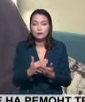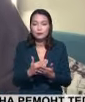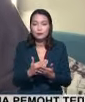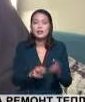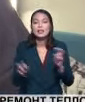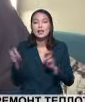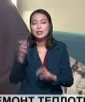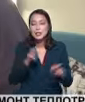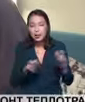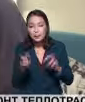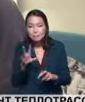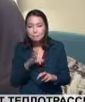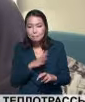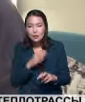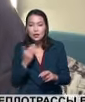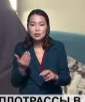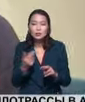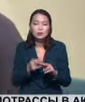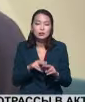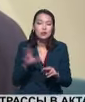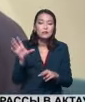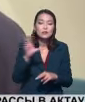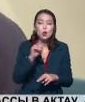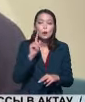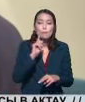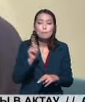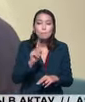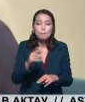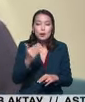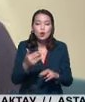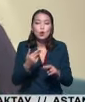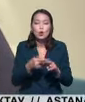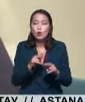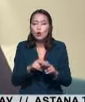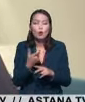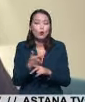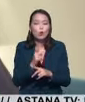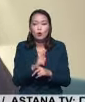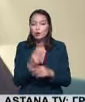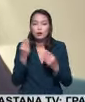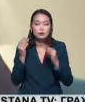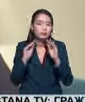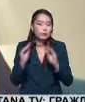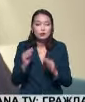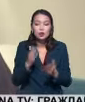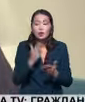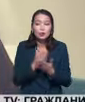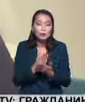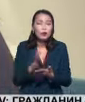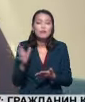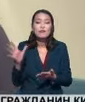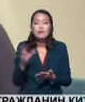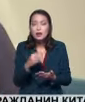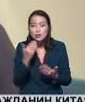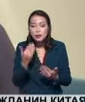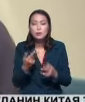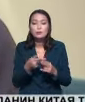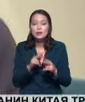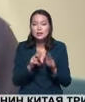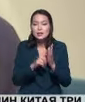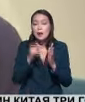искали, там, даже вот в Алмате, в музее, там палеонтологическая коллекция, очень шикарная палеонтологическая коллекция, но все с 80-х годов,